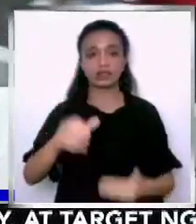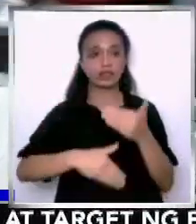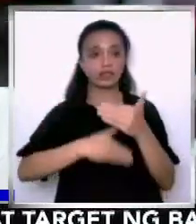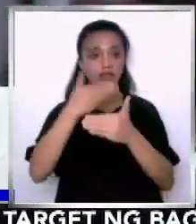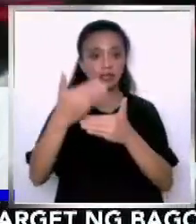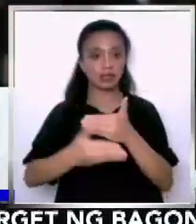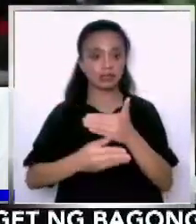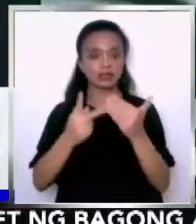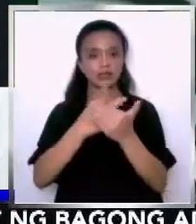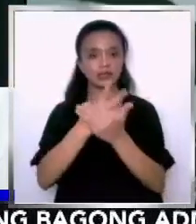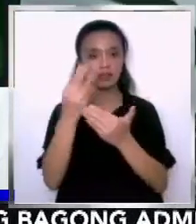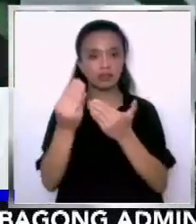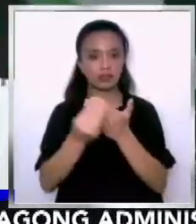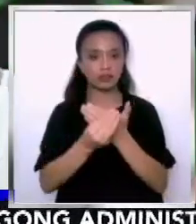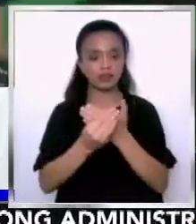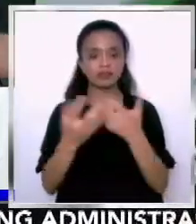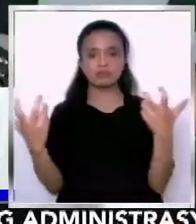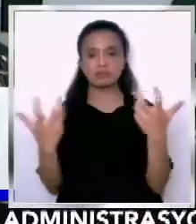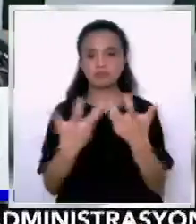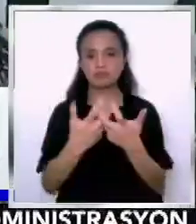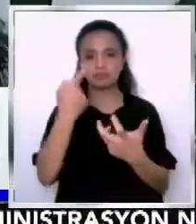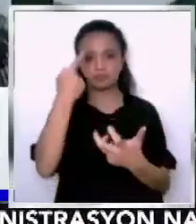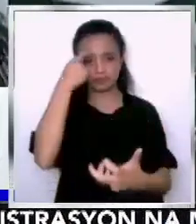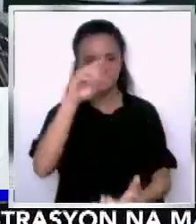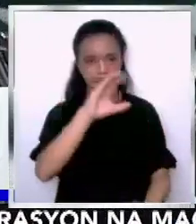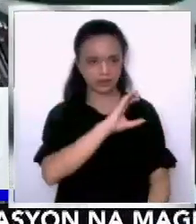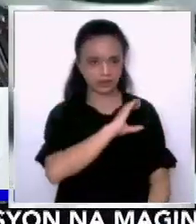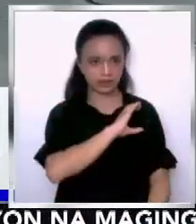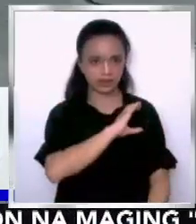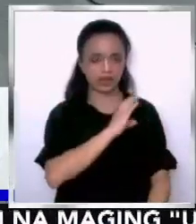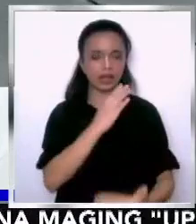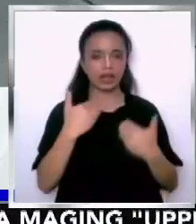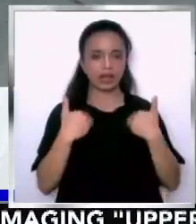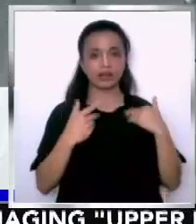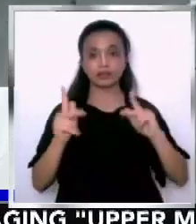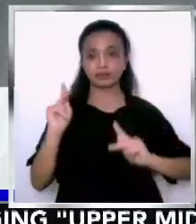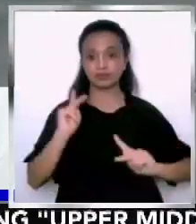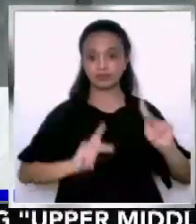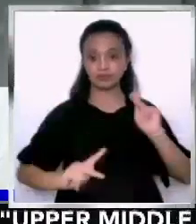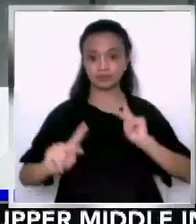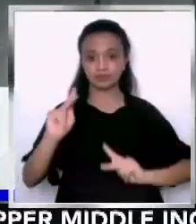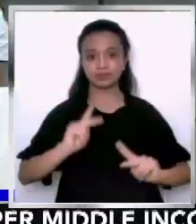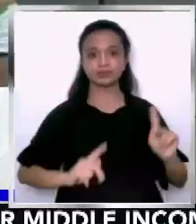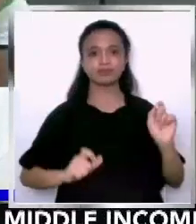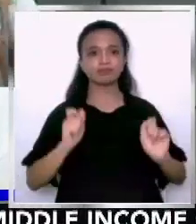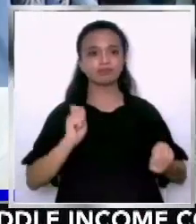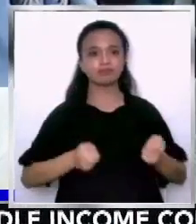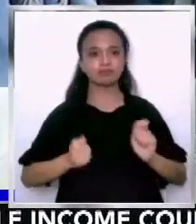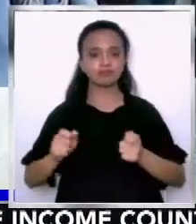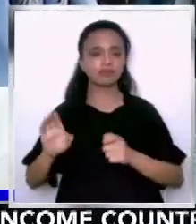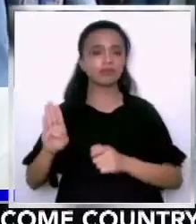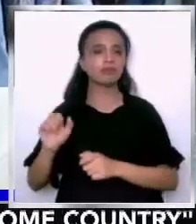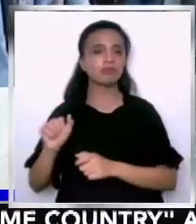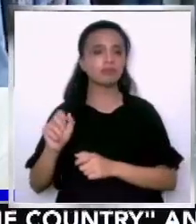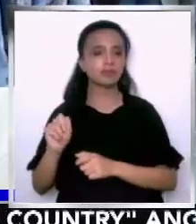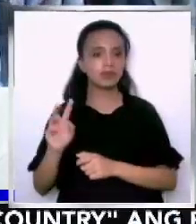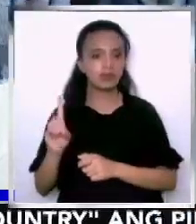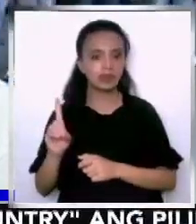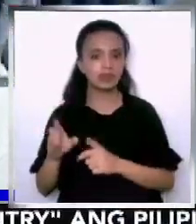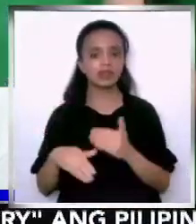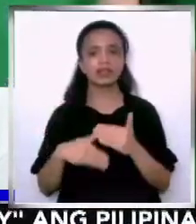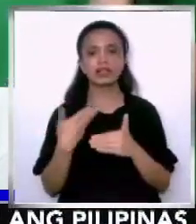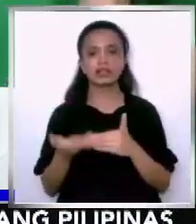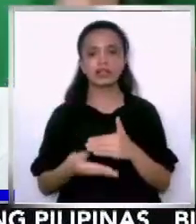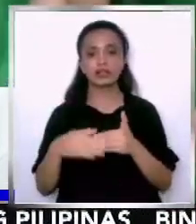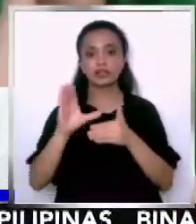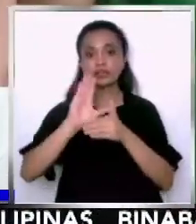nga. May performance din ang CSB band at cheering squad. Siyempre, kumpleto ang mga Lady